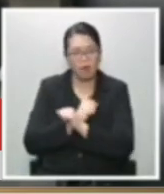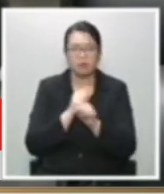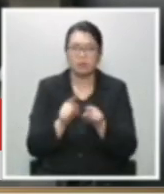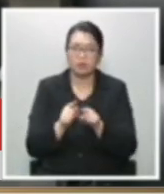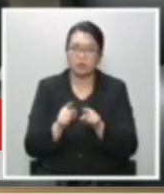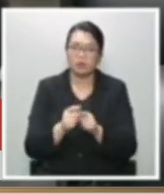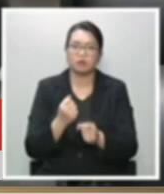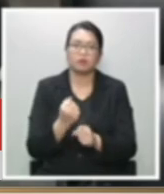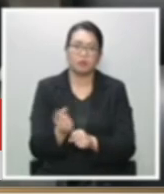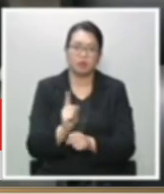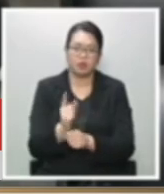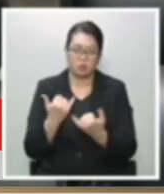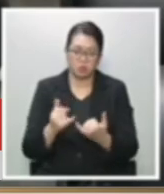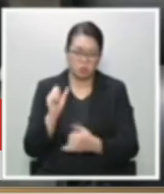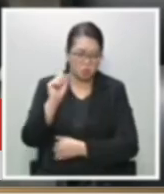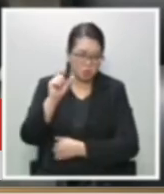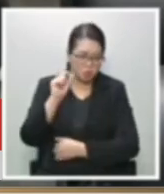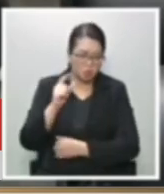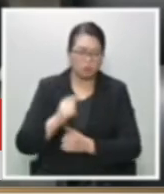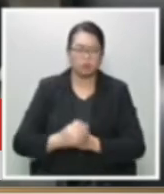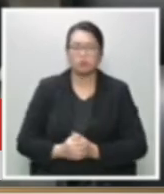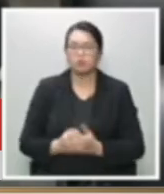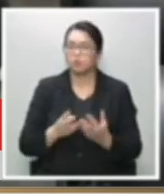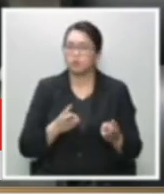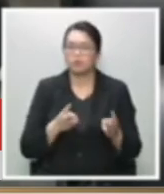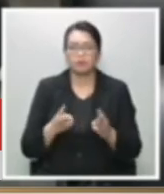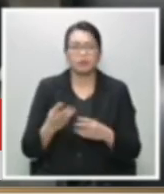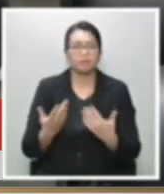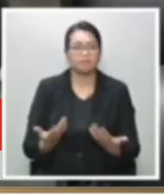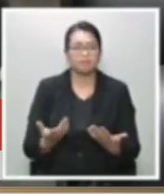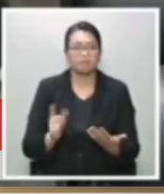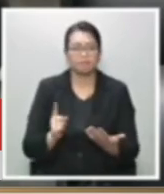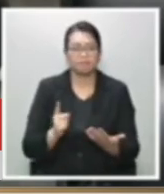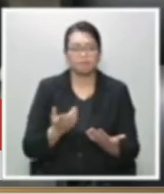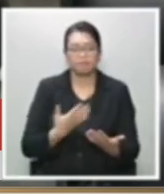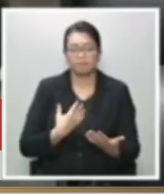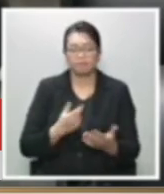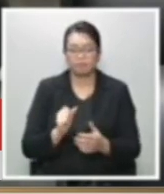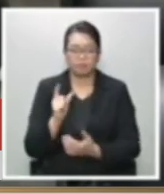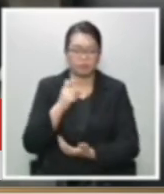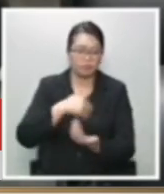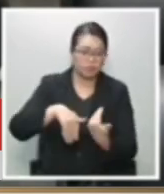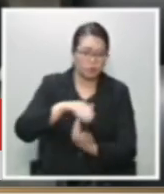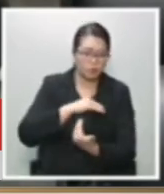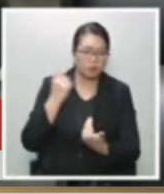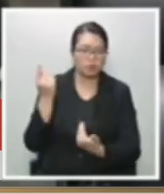ยะเร่งด่วนระยะกลางระยะยาวอย่างไรเพื่อให้ธุรกิจท่องเที่ยวไทยสามารถอ